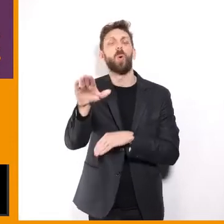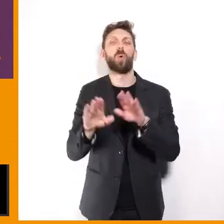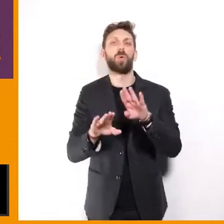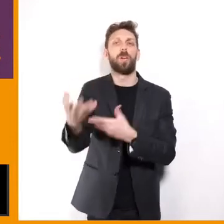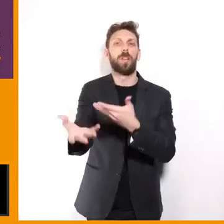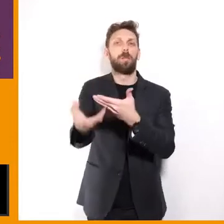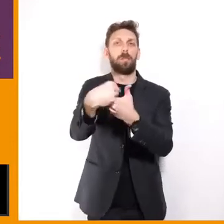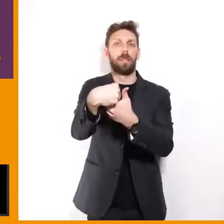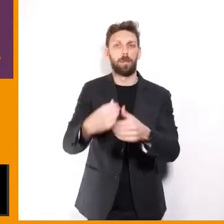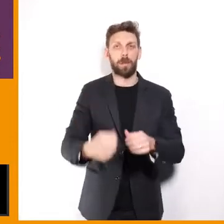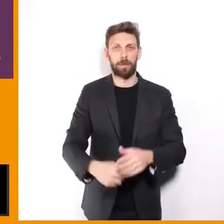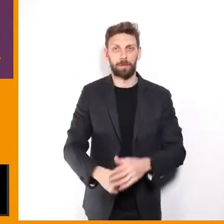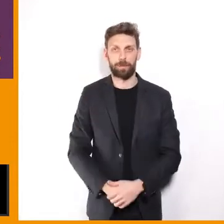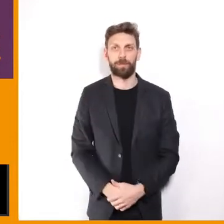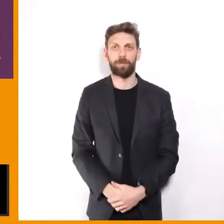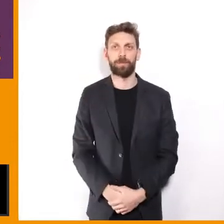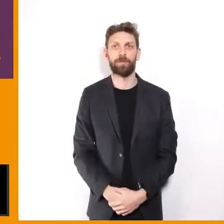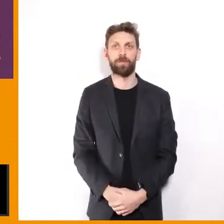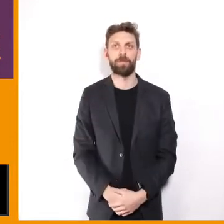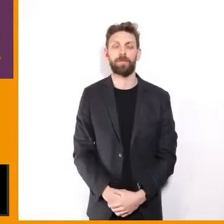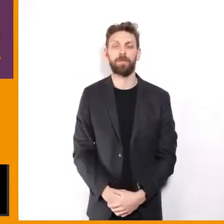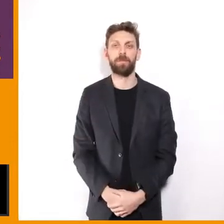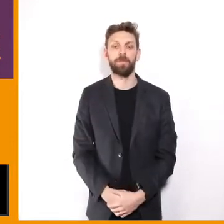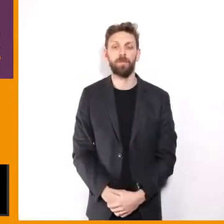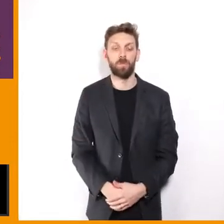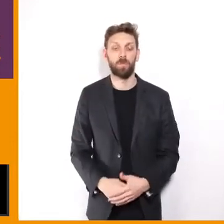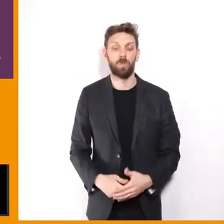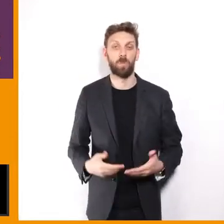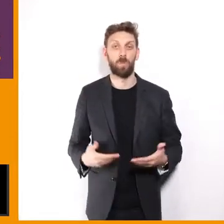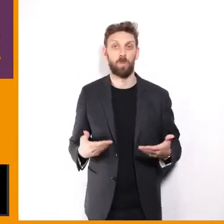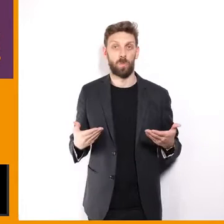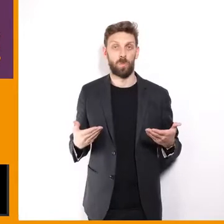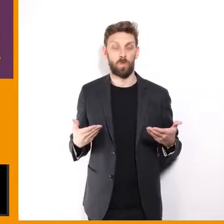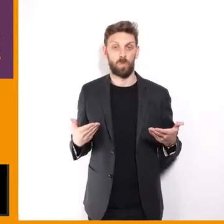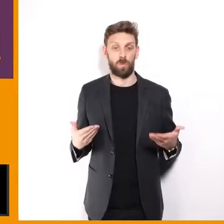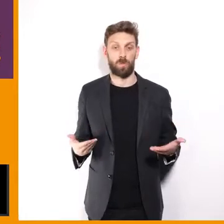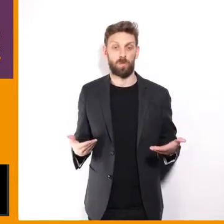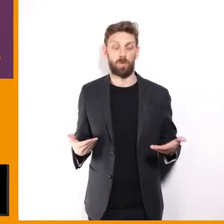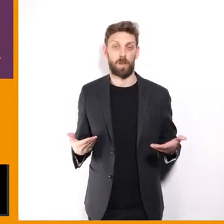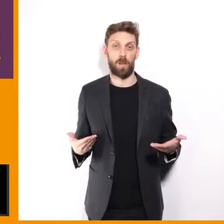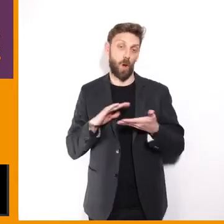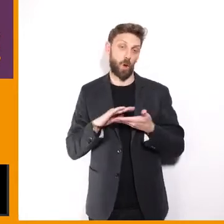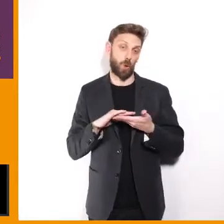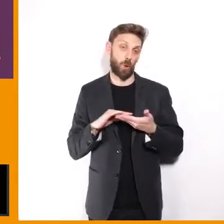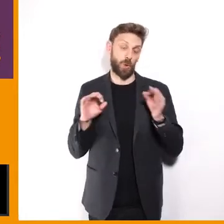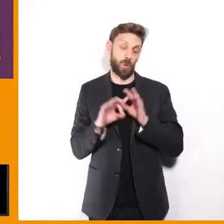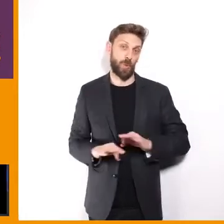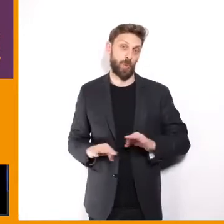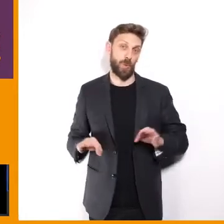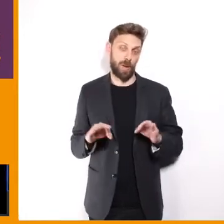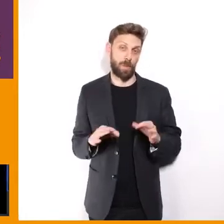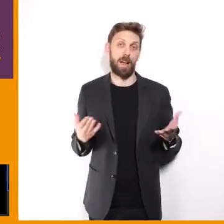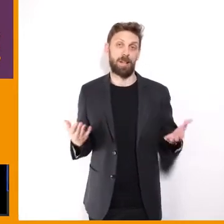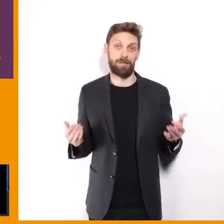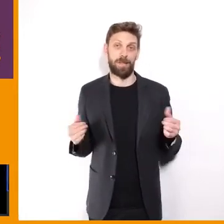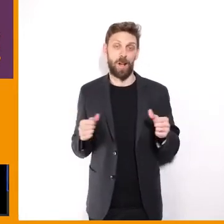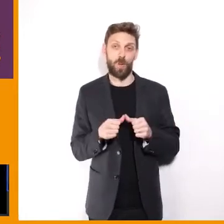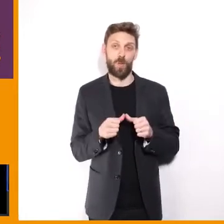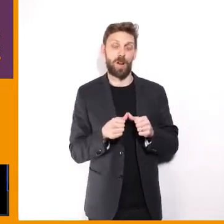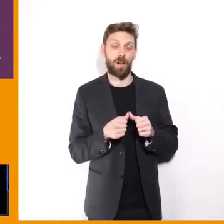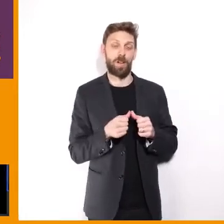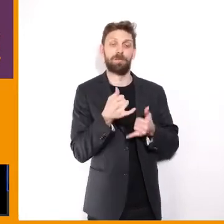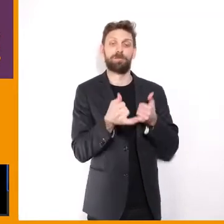On va commencer tout de suite, donc sans transition avec les échanges avec Valérie